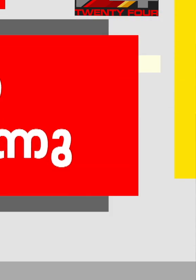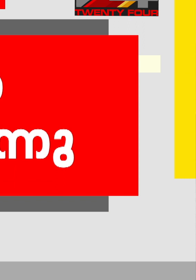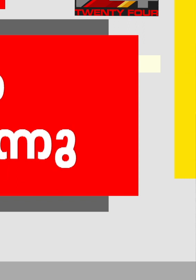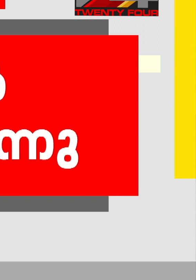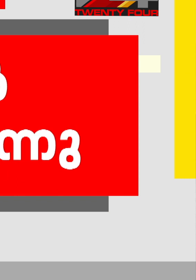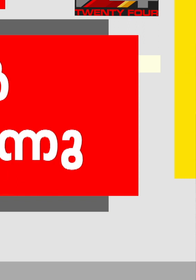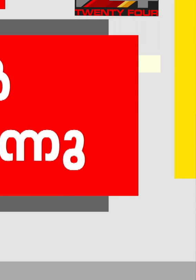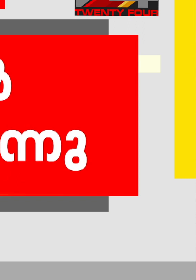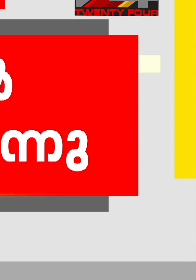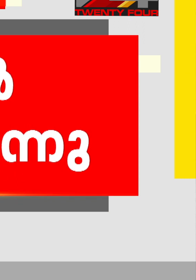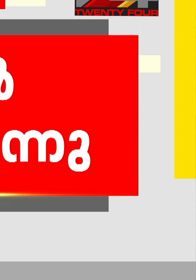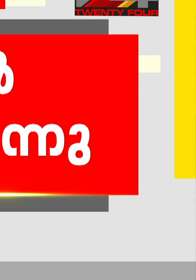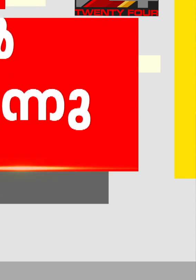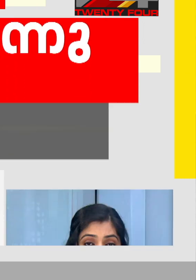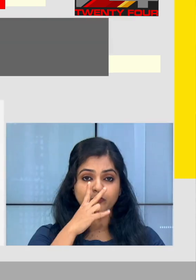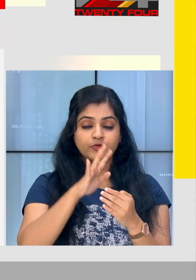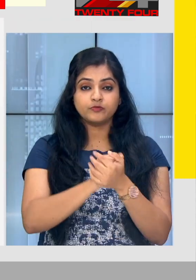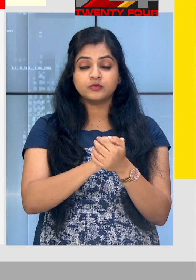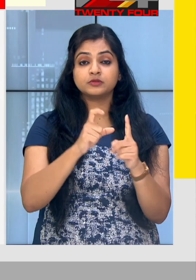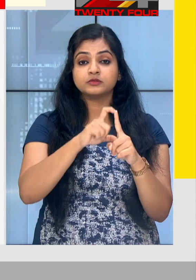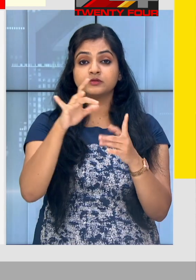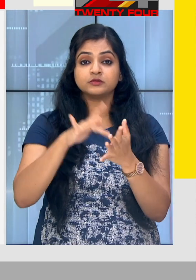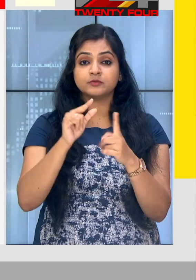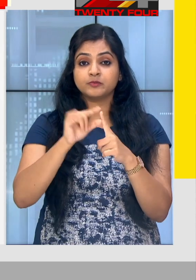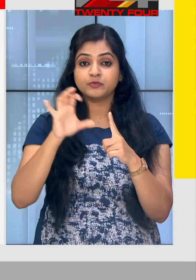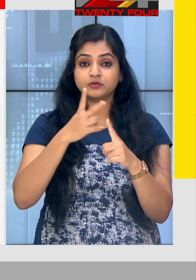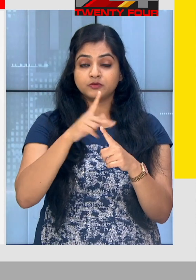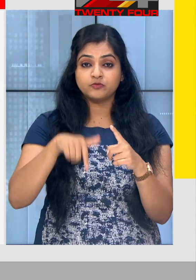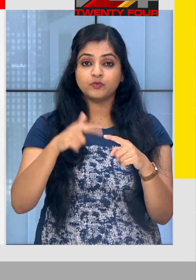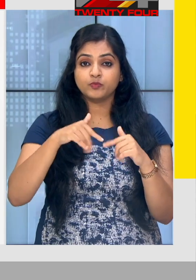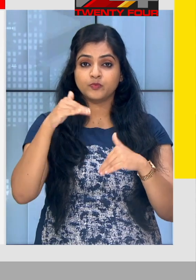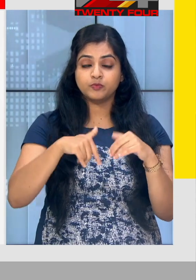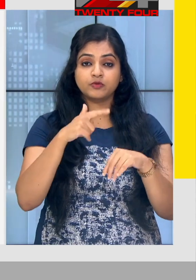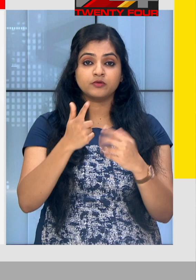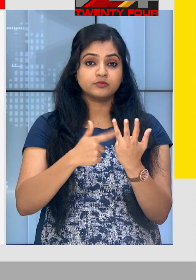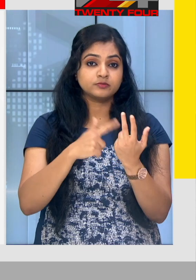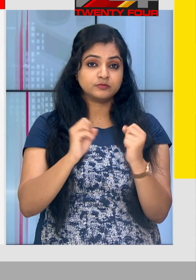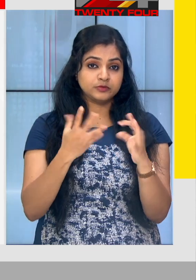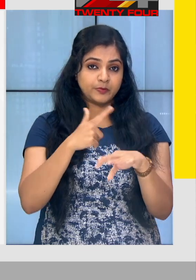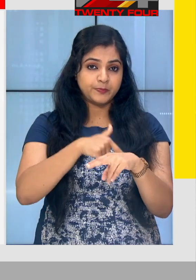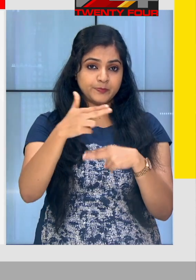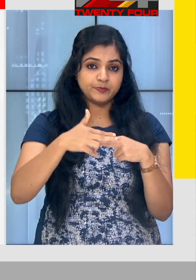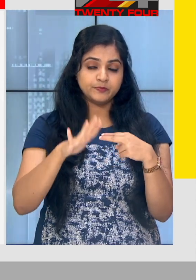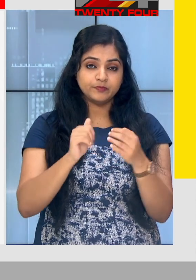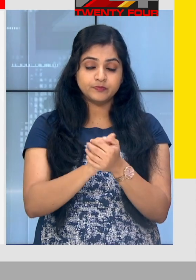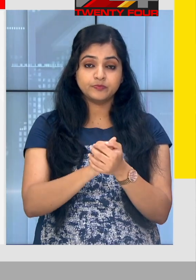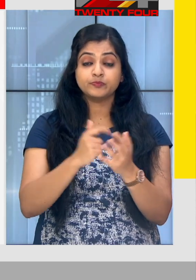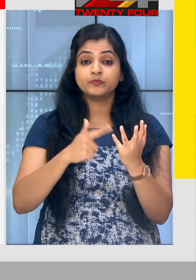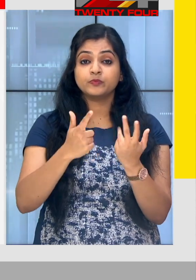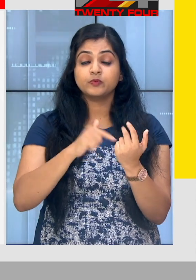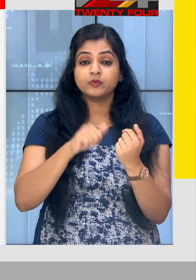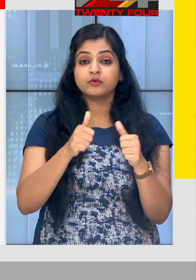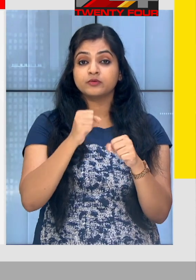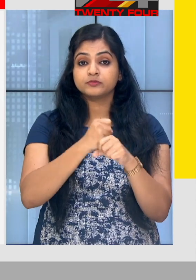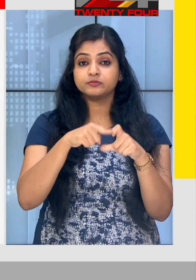ദൃശ്യമാകുന്നത്. ജില്ലാ പഞ്ചായത്തിലെ വോട്ടെണ്ണൽ ഏതാനും നിമിഷങ്ങൾക്കകം തന്നെ ആരംഭിക്കും. അതിനായുള്ള ഒരുക്കങ്ങൾ പൂർത്തിയായിരിക്കുന്നു. കൗണ്ടിംഗ് ഏജന്റുമാർ, വിവിധ